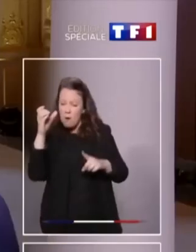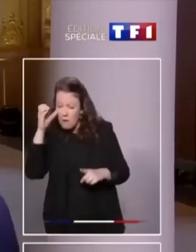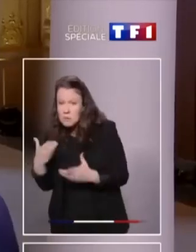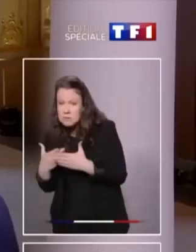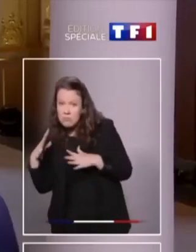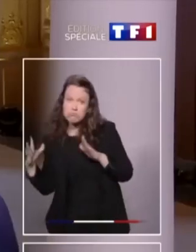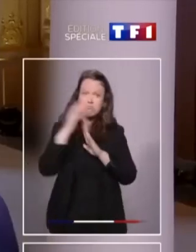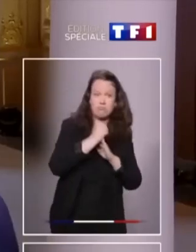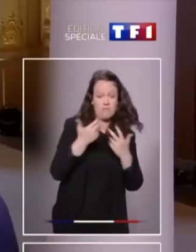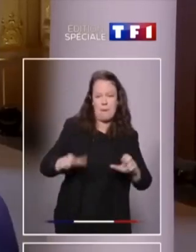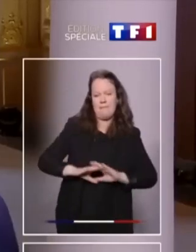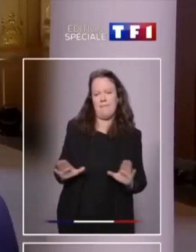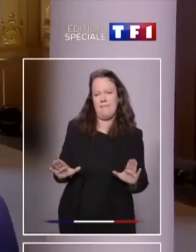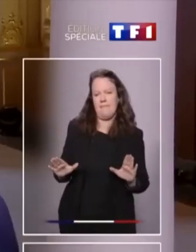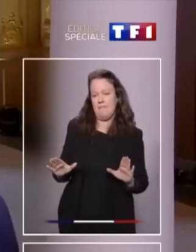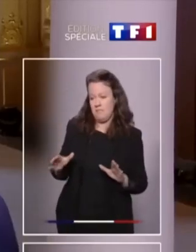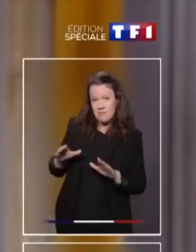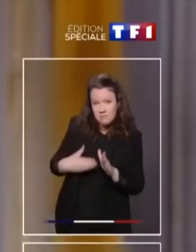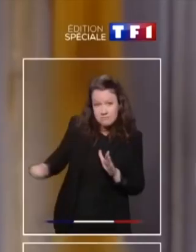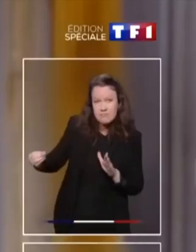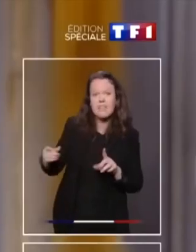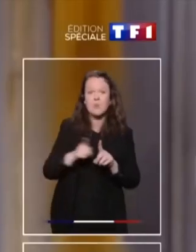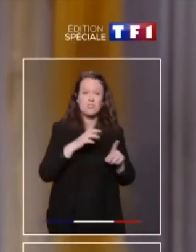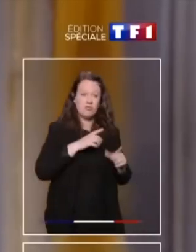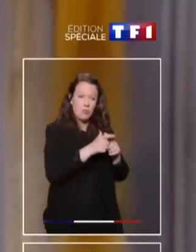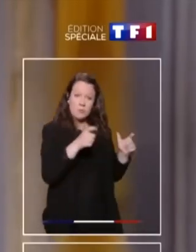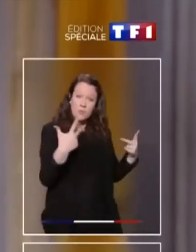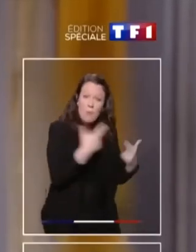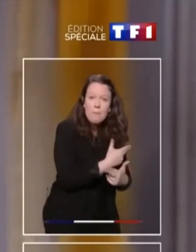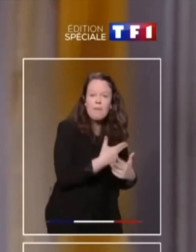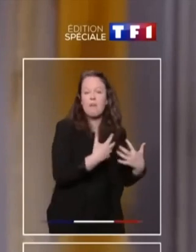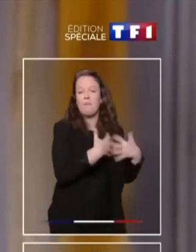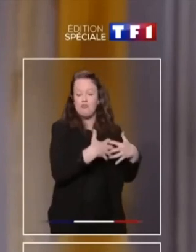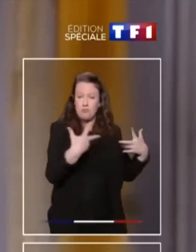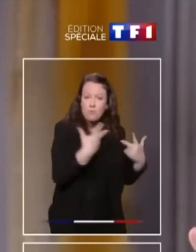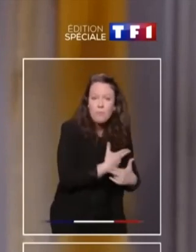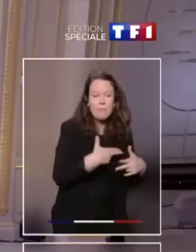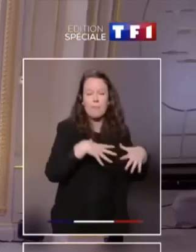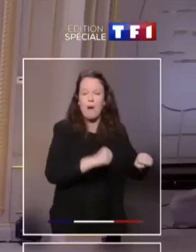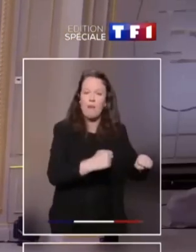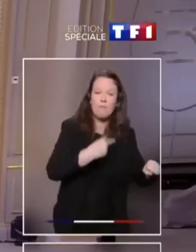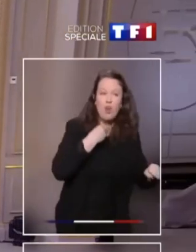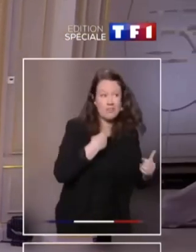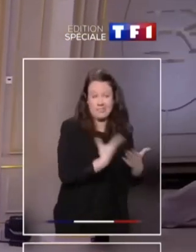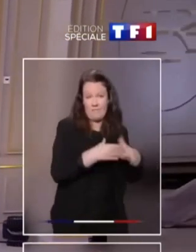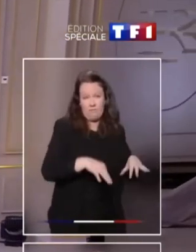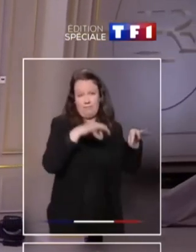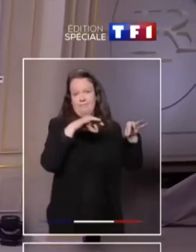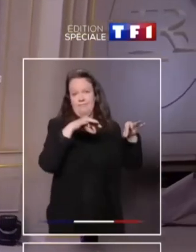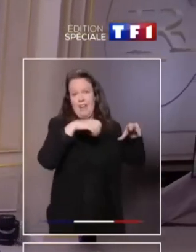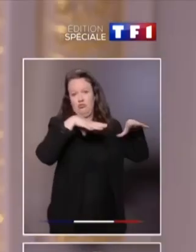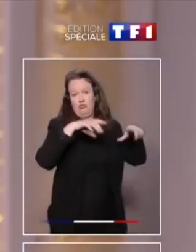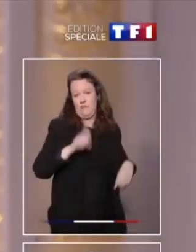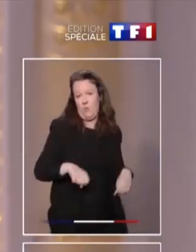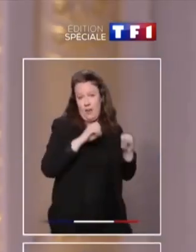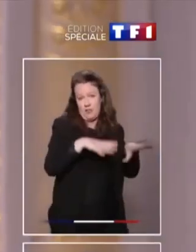себе отчета, что такой примитивный мухлёж никому с рук не сойдет. Прямой эфир не врет.